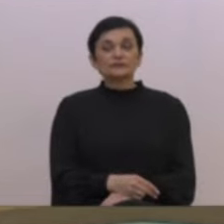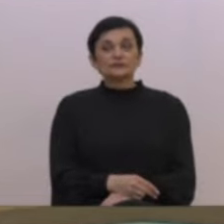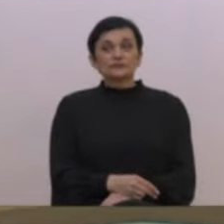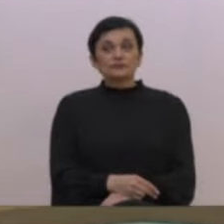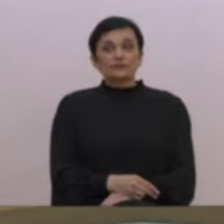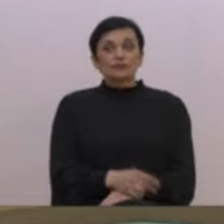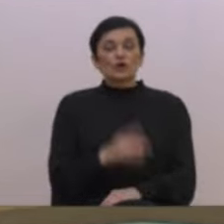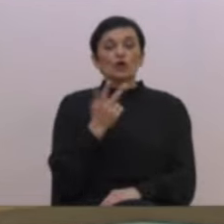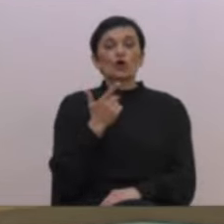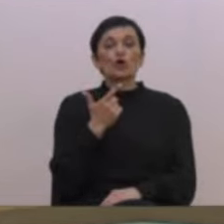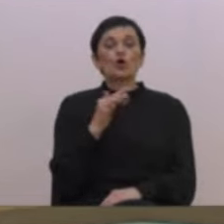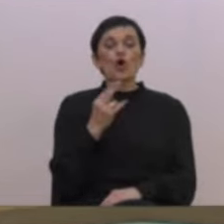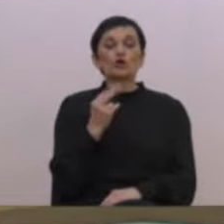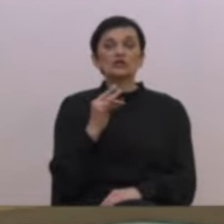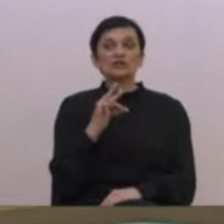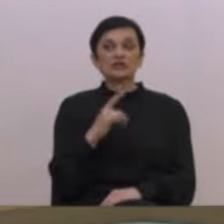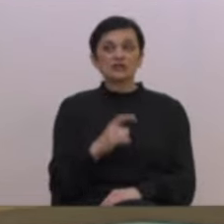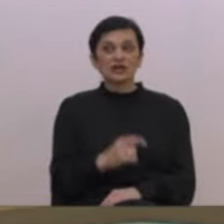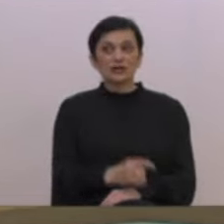Роман Гоцеридзе.